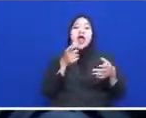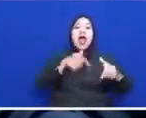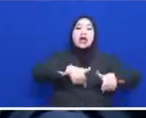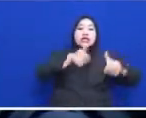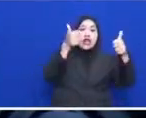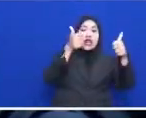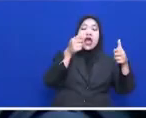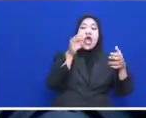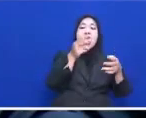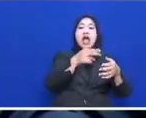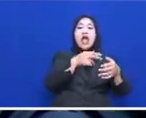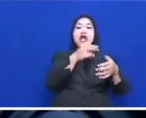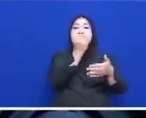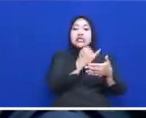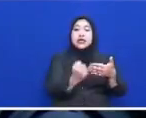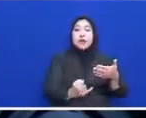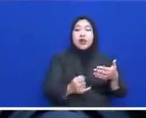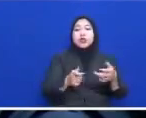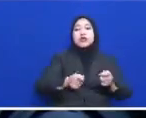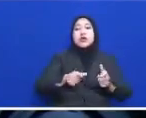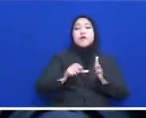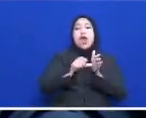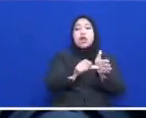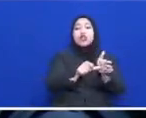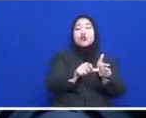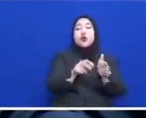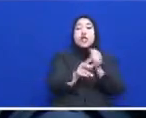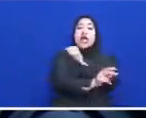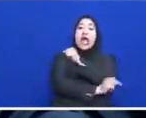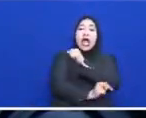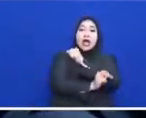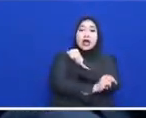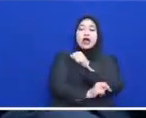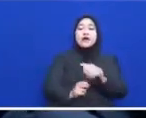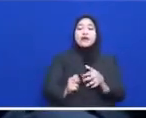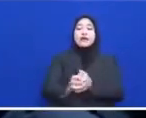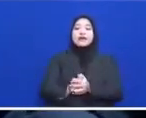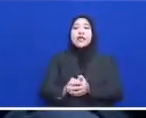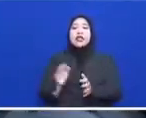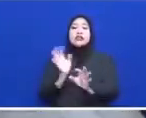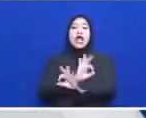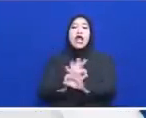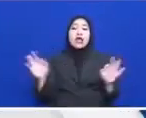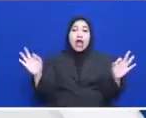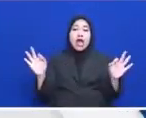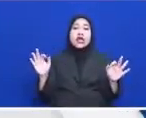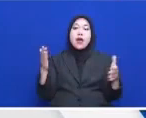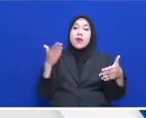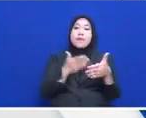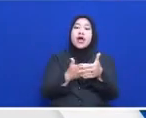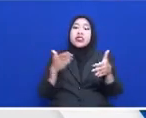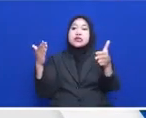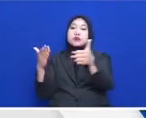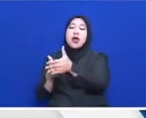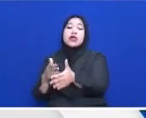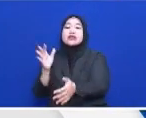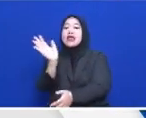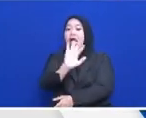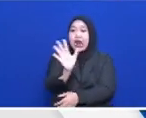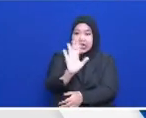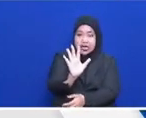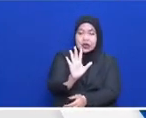karena dananya dibantu disiapkan oleh negara. Yang kedua, jangan ada pembatasan. Biarkan ruang ekspresi itu